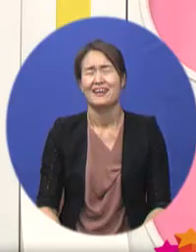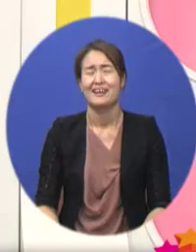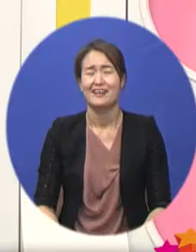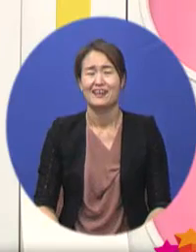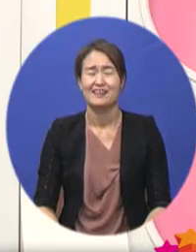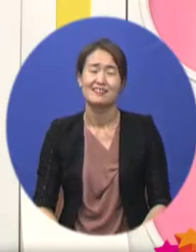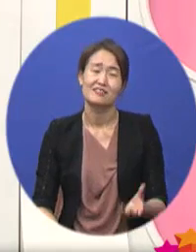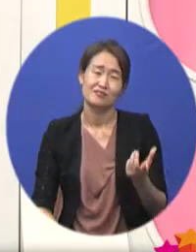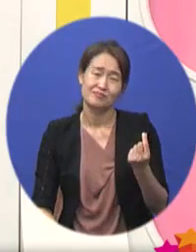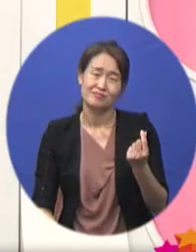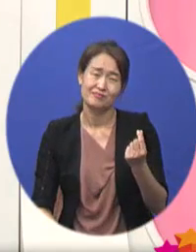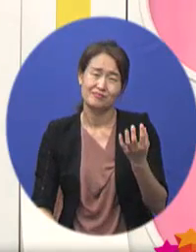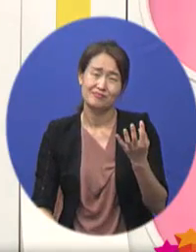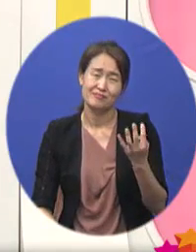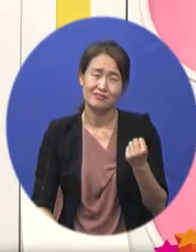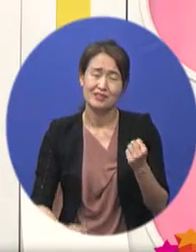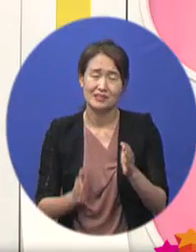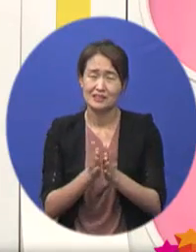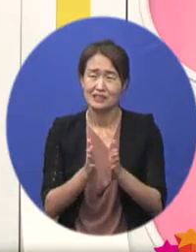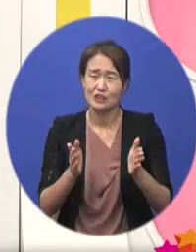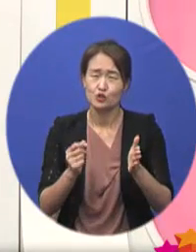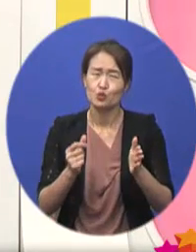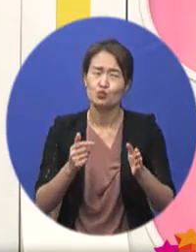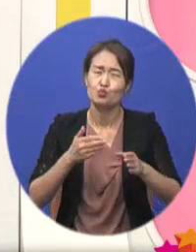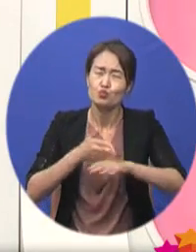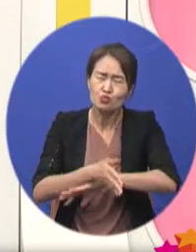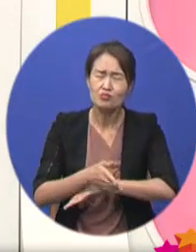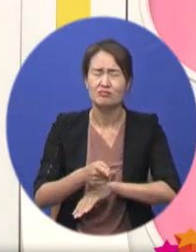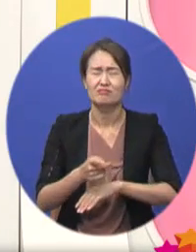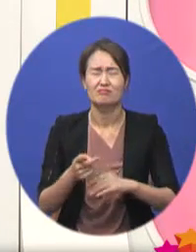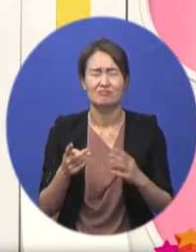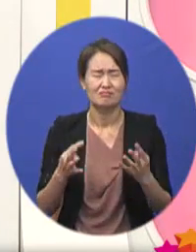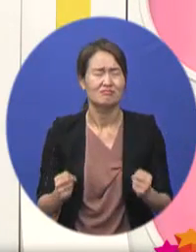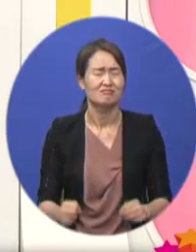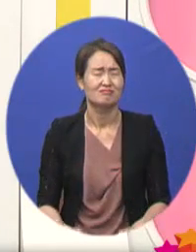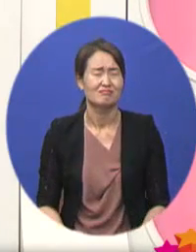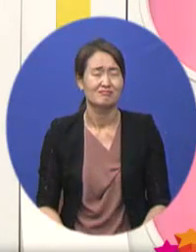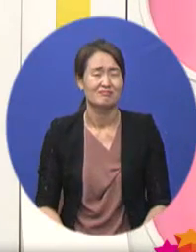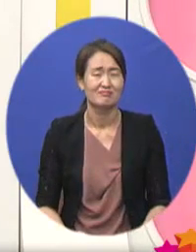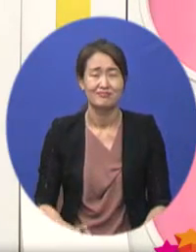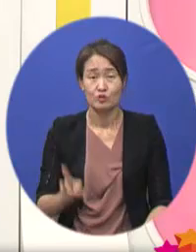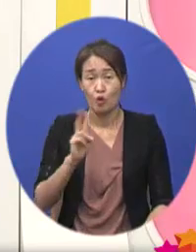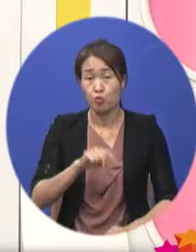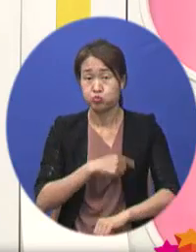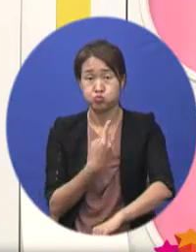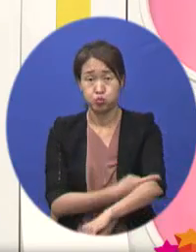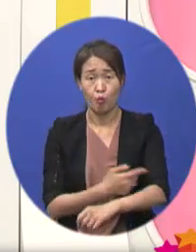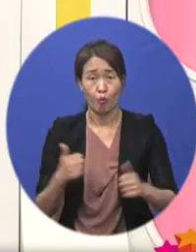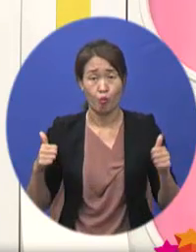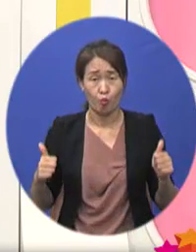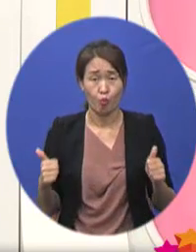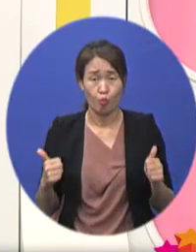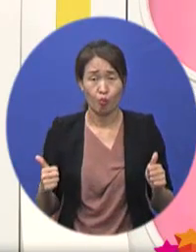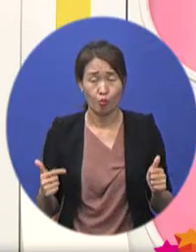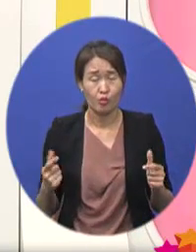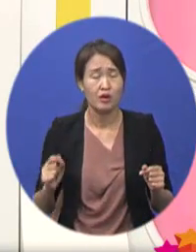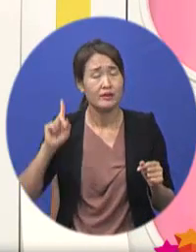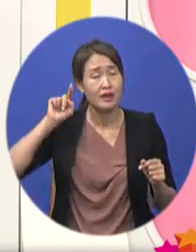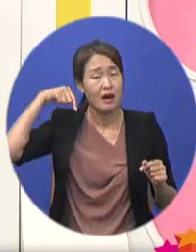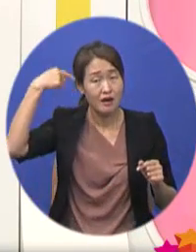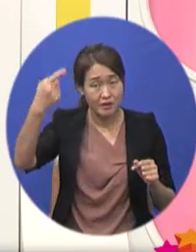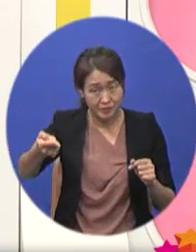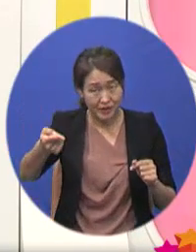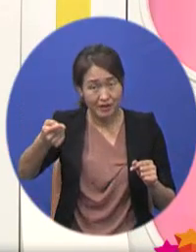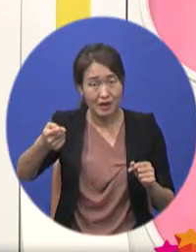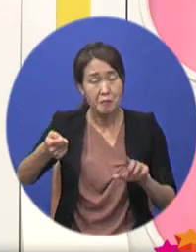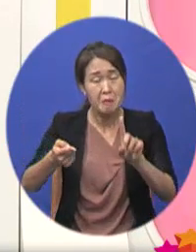아쉬운 분도 계셨어요. 예, 이제 시작에 좀 네. 놓쳐서 그러죠. 맞습니다. 근데 노래는 실력이 굉장히 좋습니다. 그렇죠. 예, 다음번에 한번